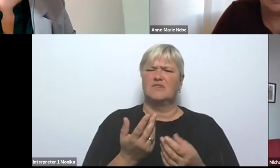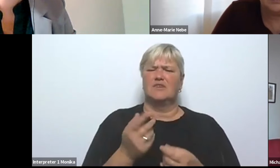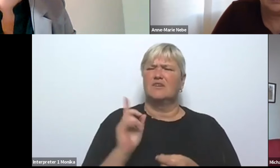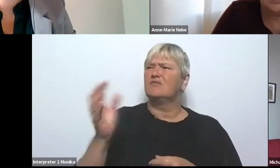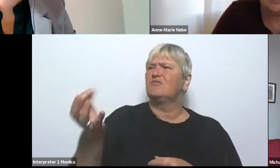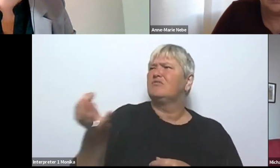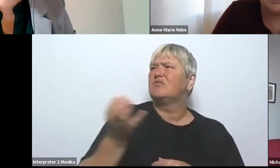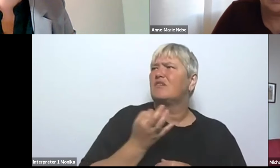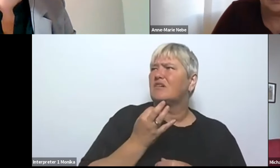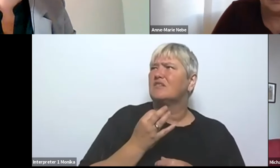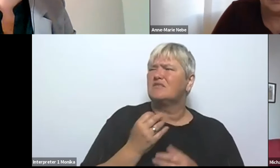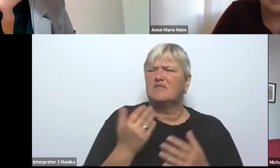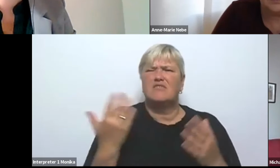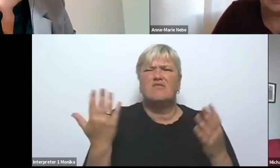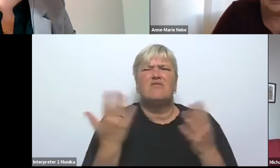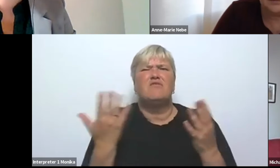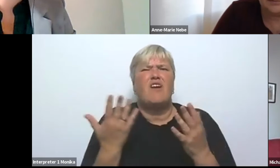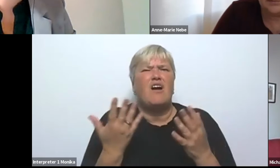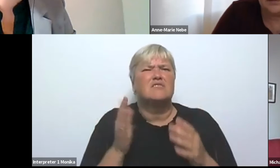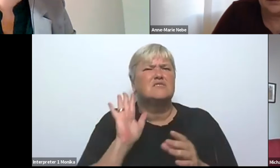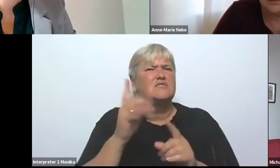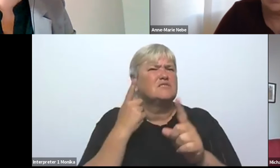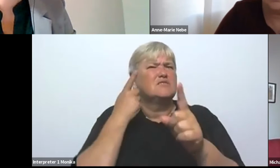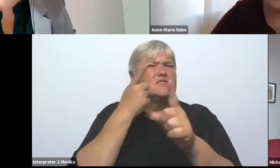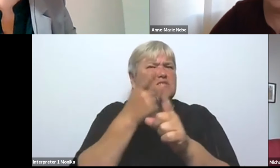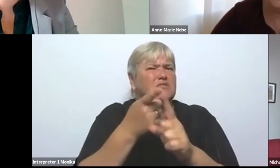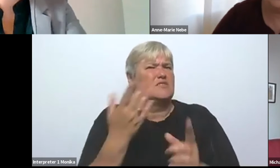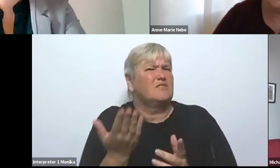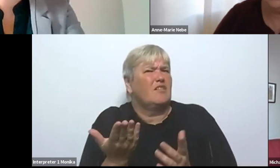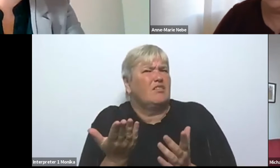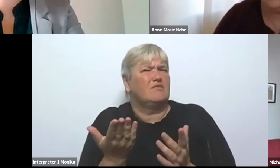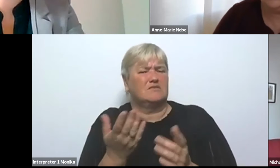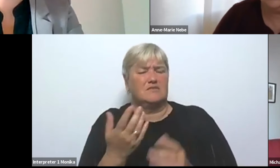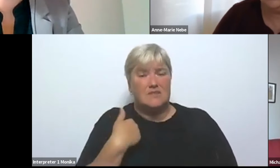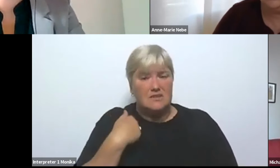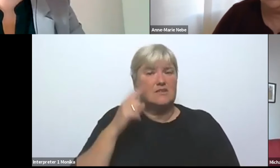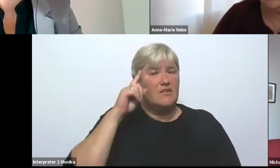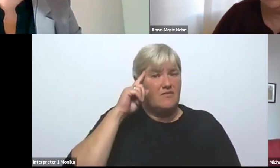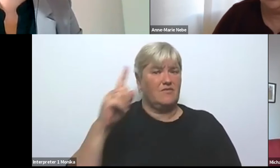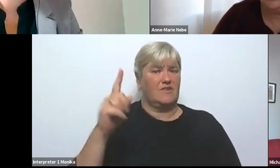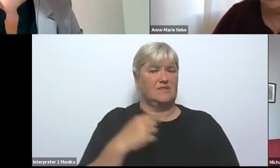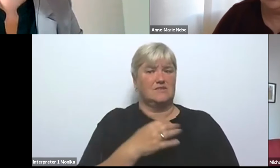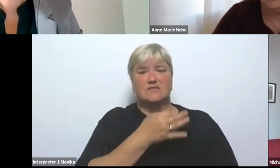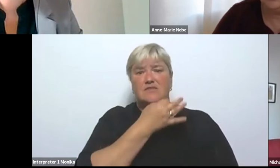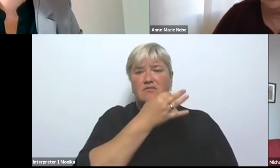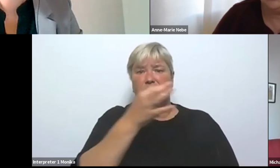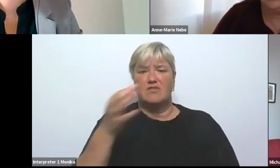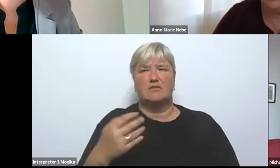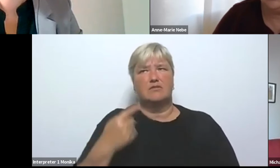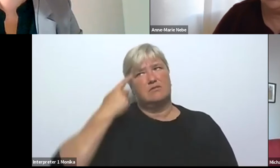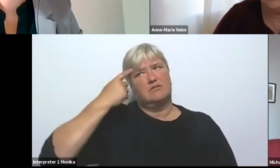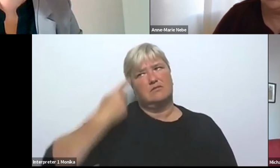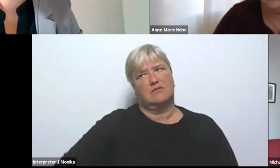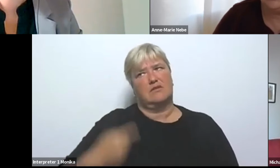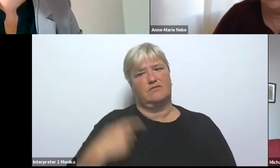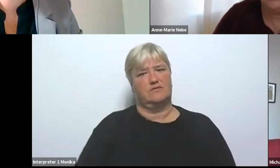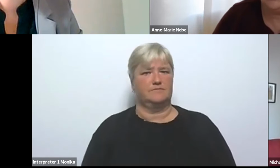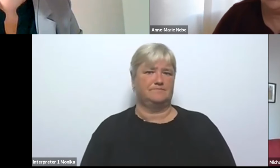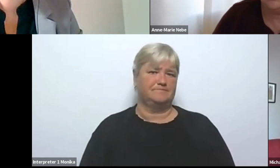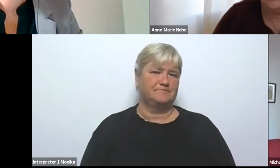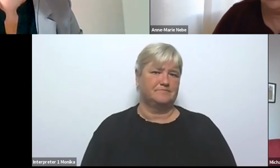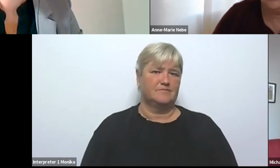danach auch gefragt, was ist der Impact? Und ich weiß, dass diese Frage sehr, sehr viele nervt, weil es